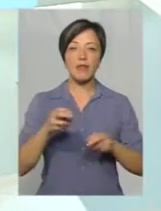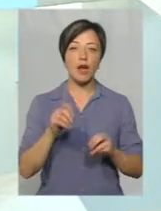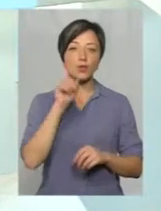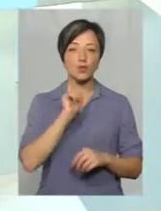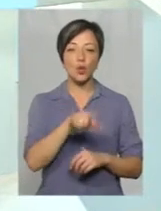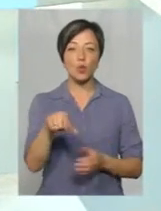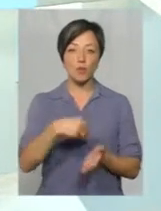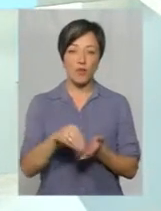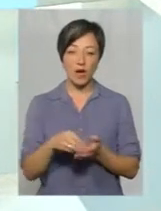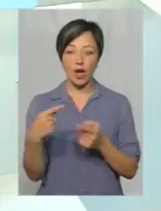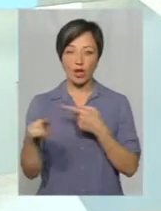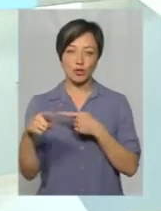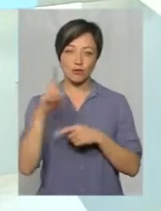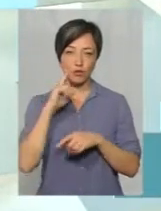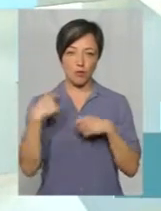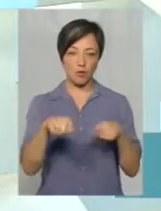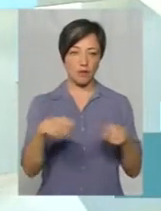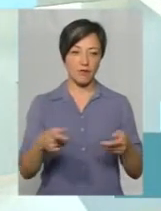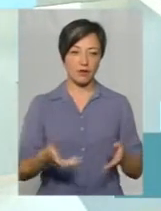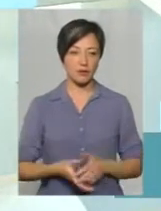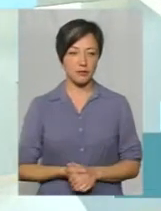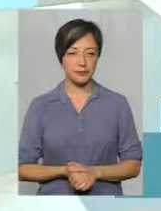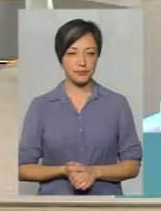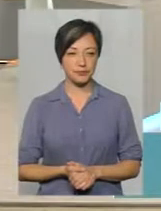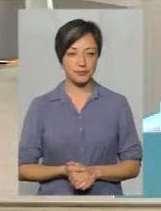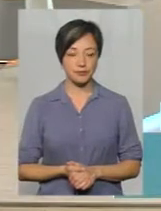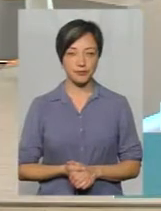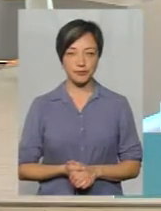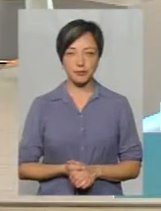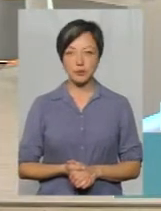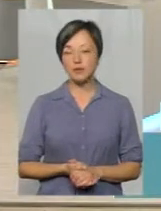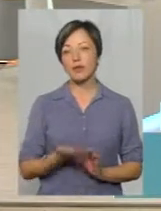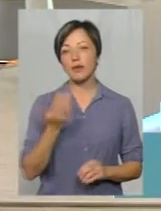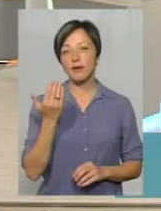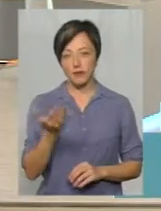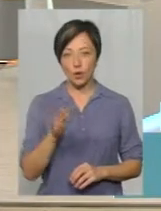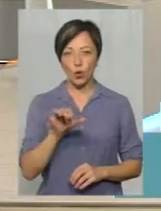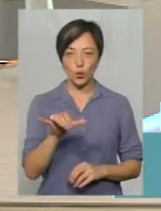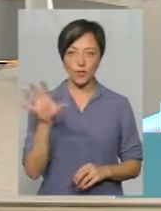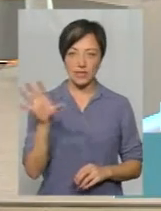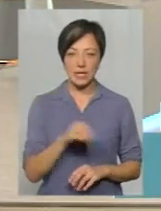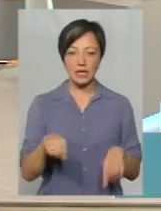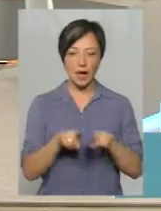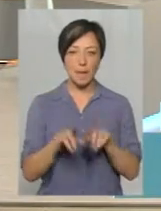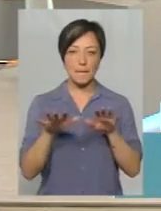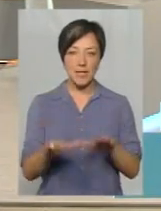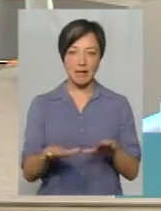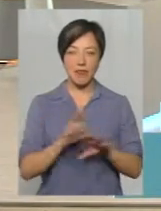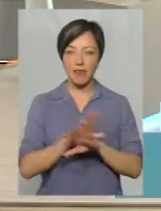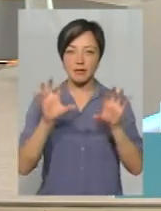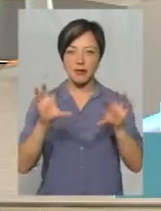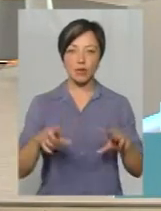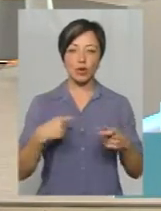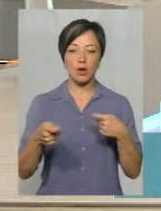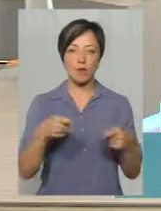купувати, а іншим зручно реалізовувати. А ви в усіх таких місцях несанкціонованої торгівлі